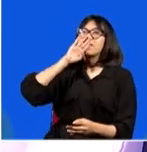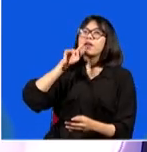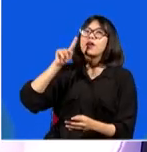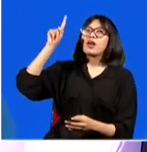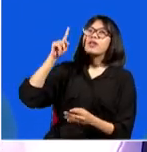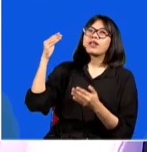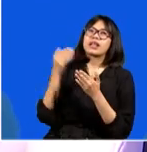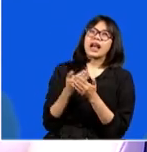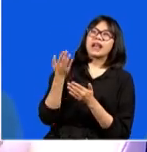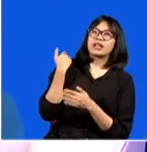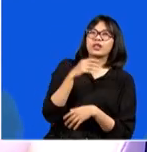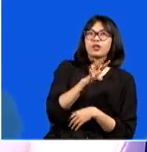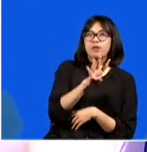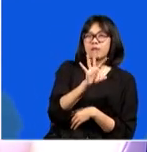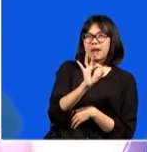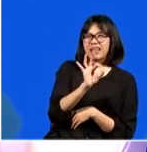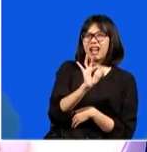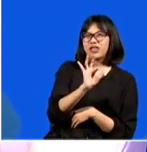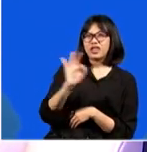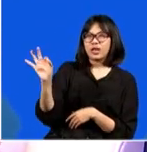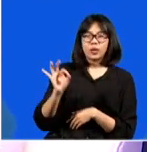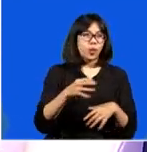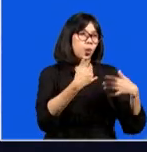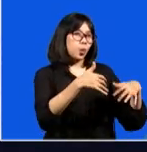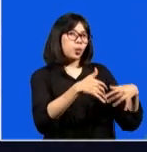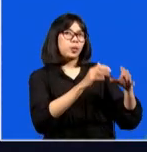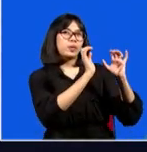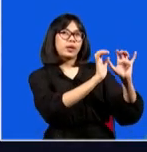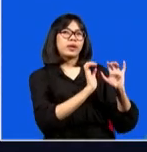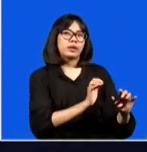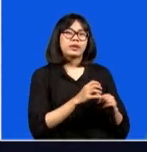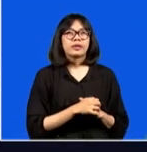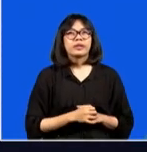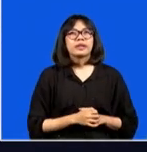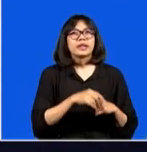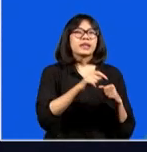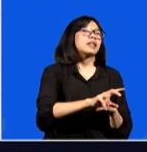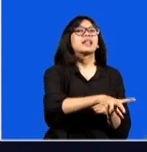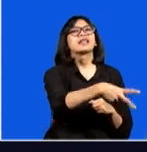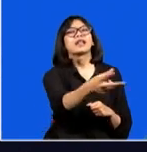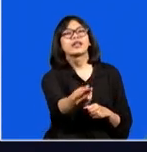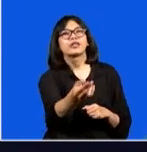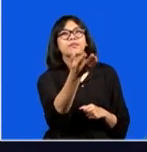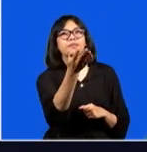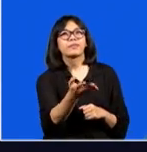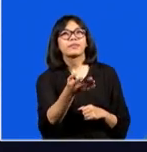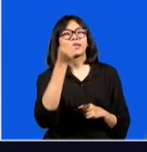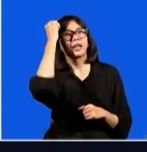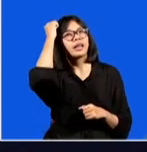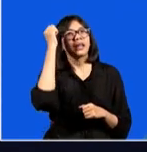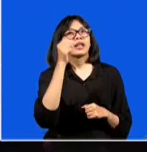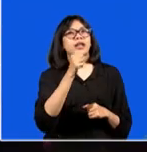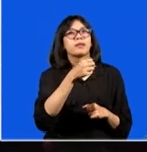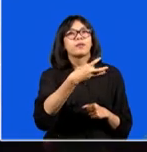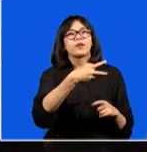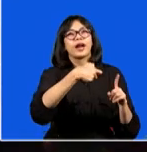400.000 luar biasa Oke berikutnya dengan Bu Lily eh Bu